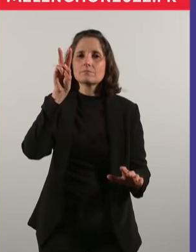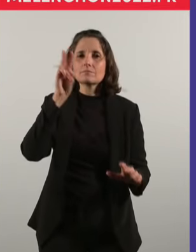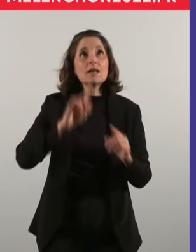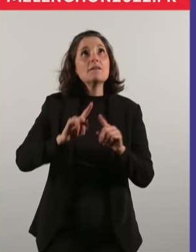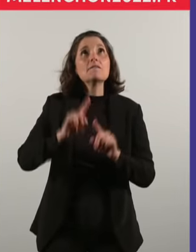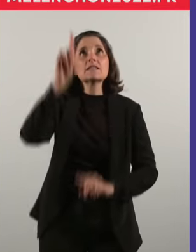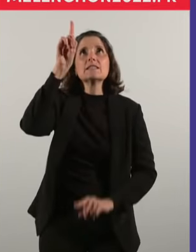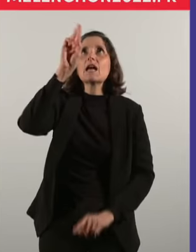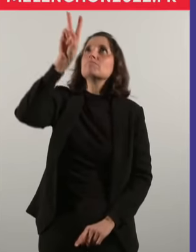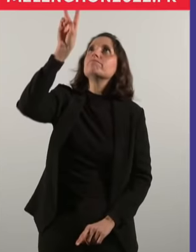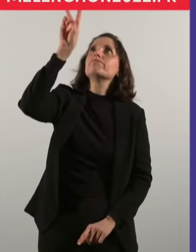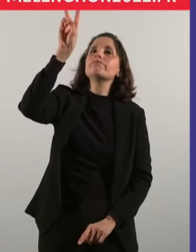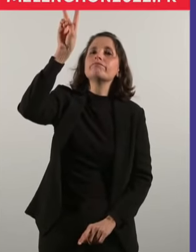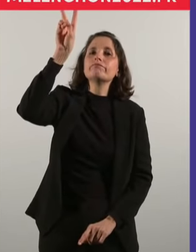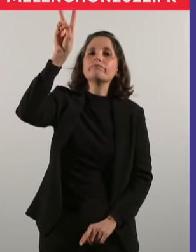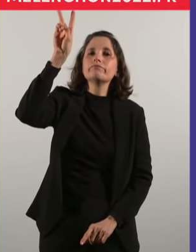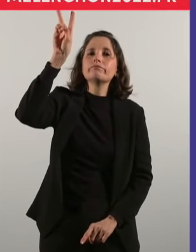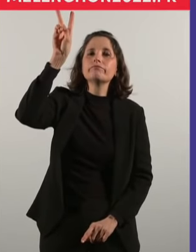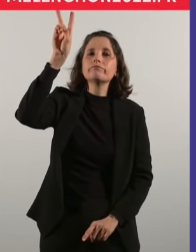internationale.